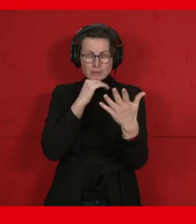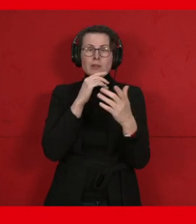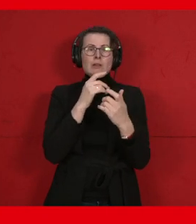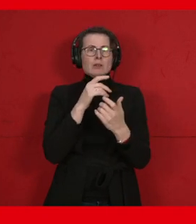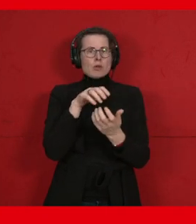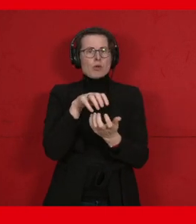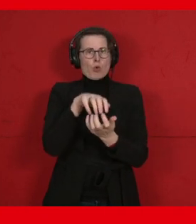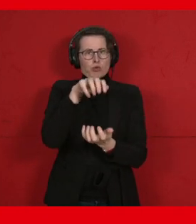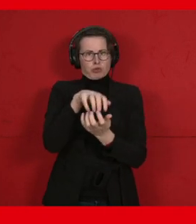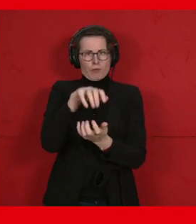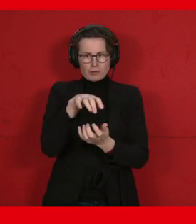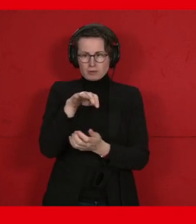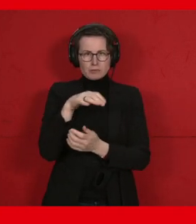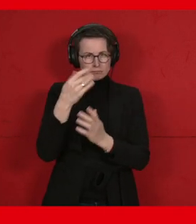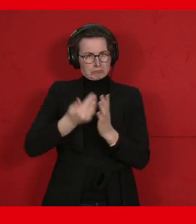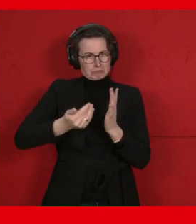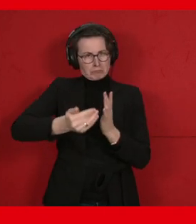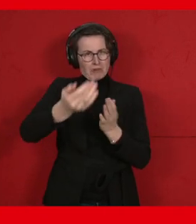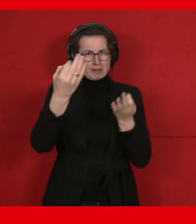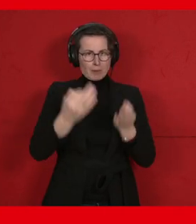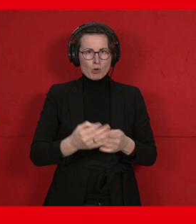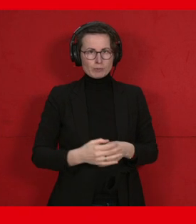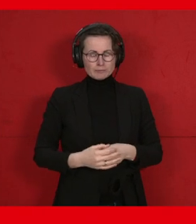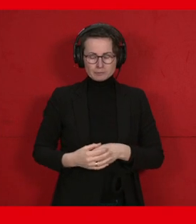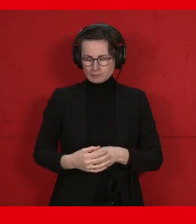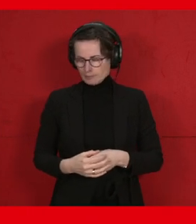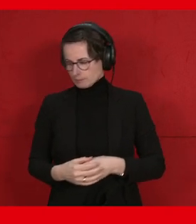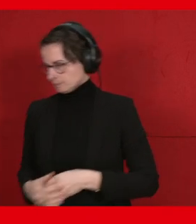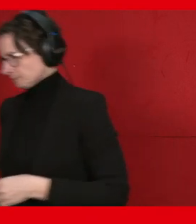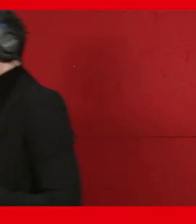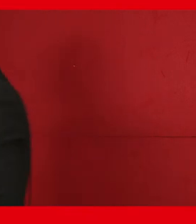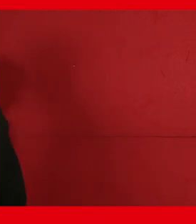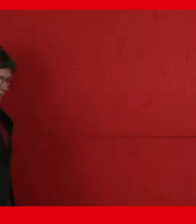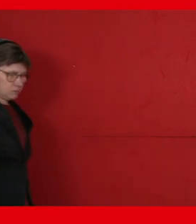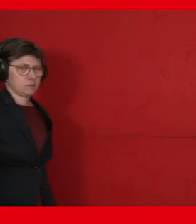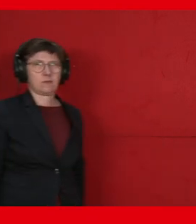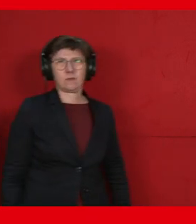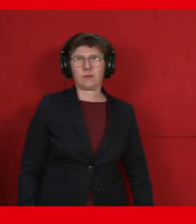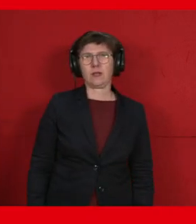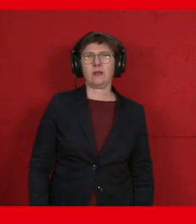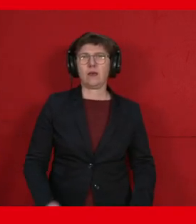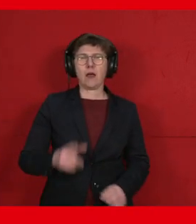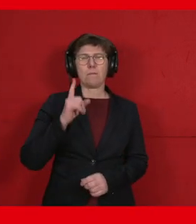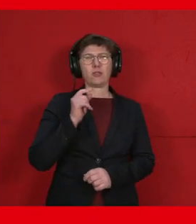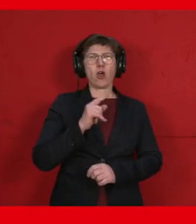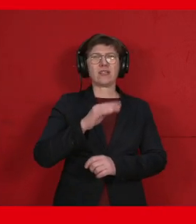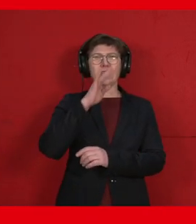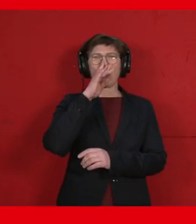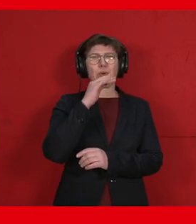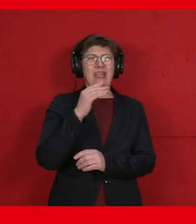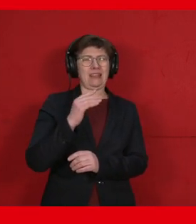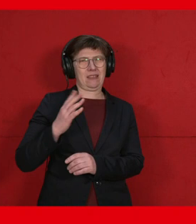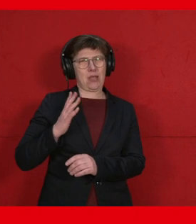Rohstoffe, die wir für die Transformation brauchen, bereitzustellen. Also der Green Deal als Chance? Auf jeden Fall.